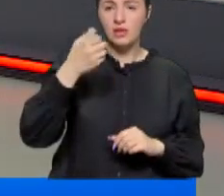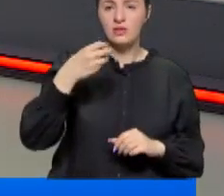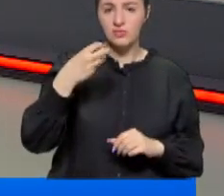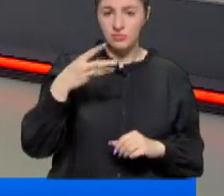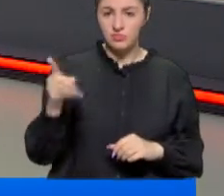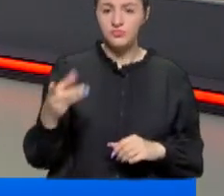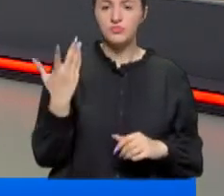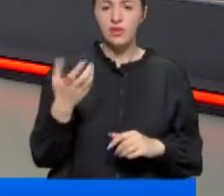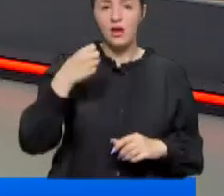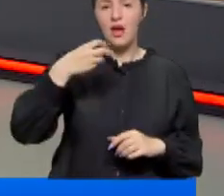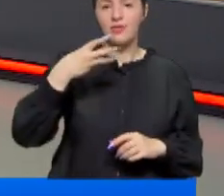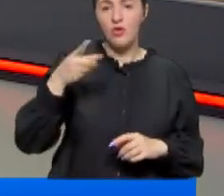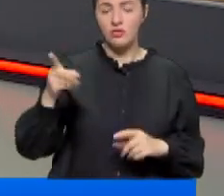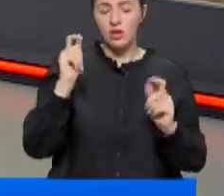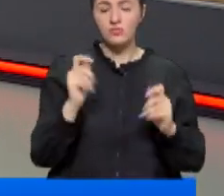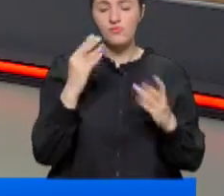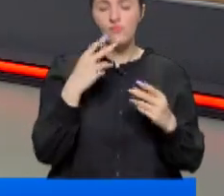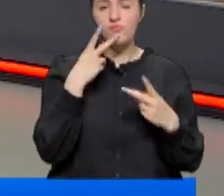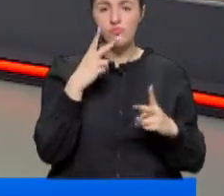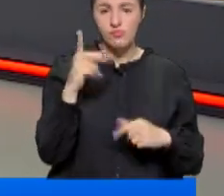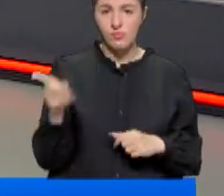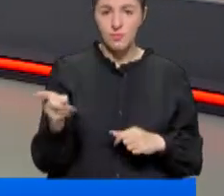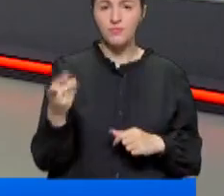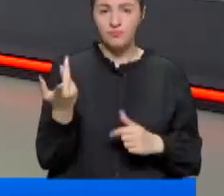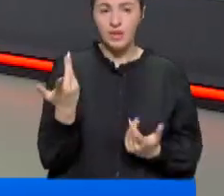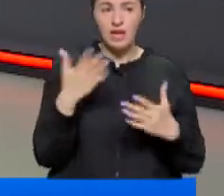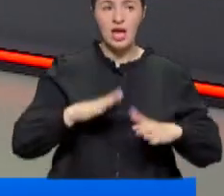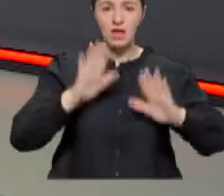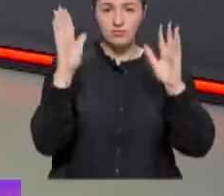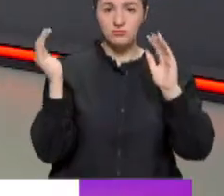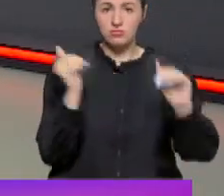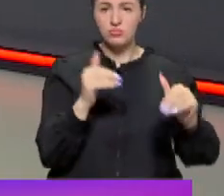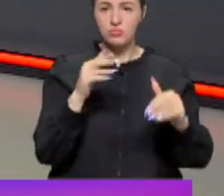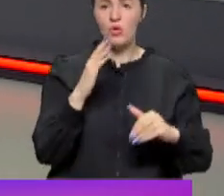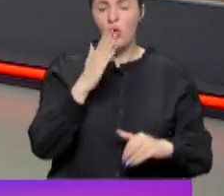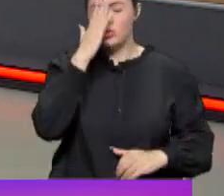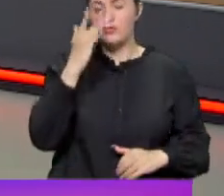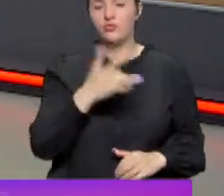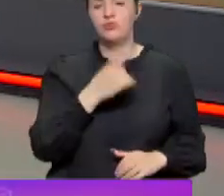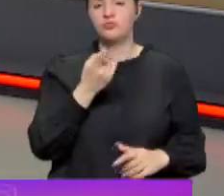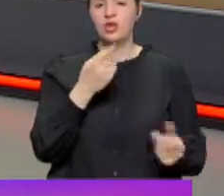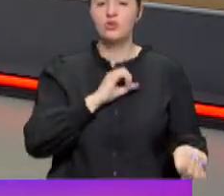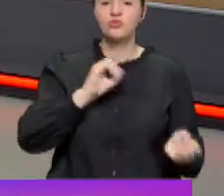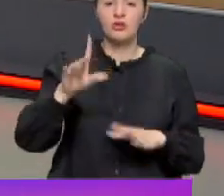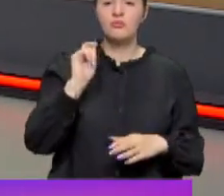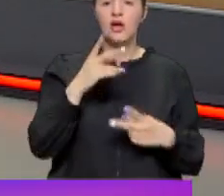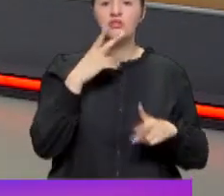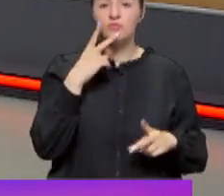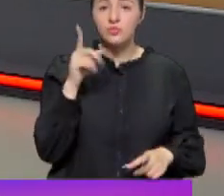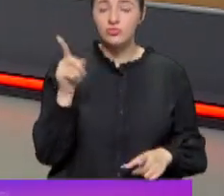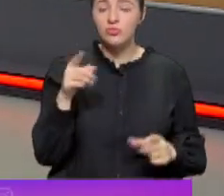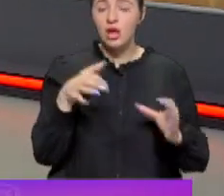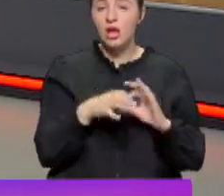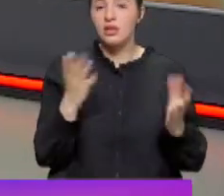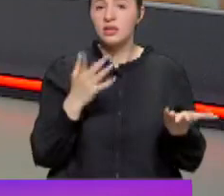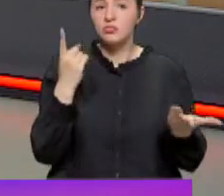Erdoğan ve Erdoğan'ın yapmış olduğu açıklama Hani sığınmacılar onurlu ve Gönül bir şekilde gönderecek Aşkımızı Bununla